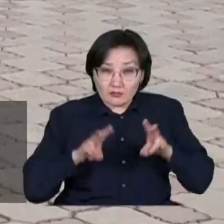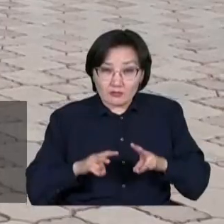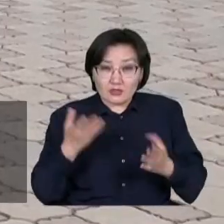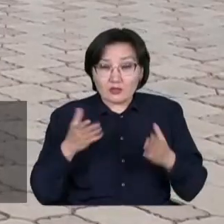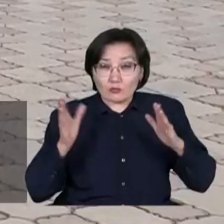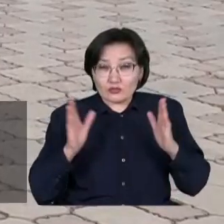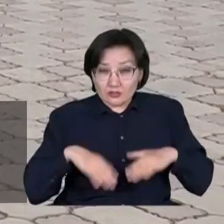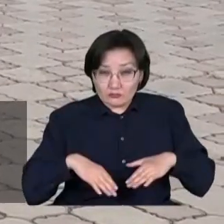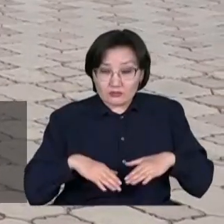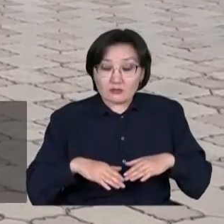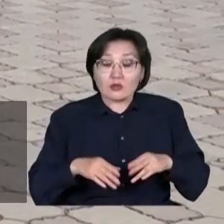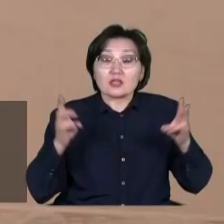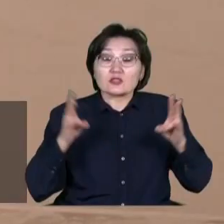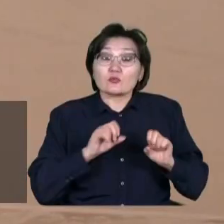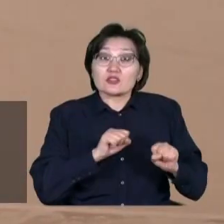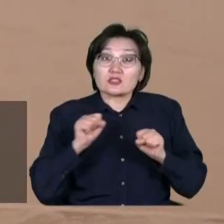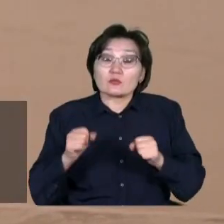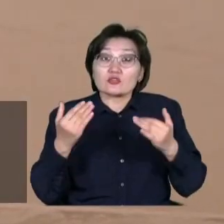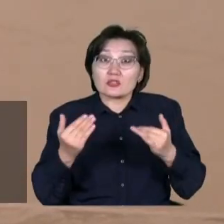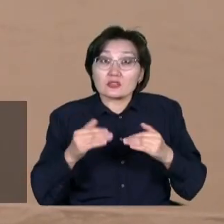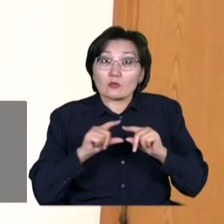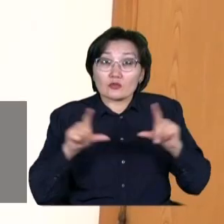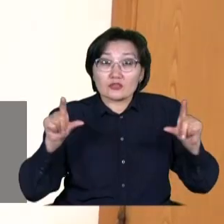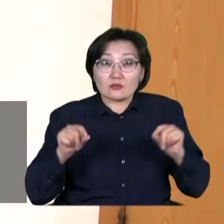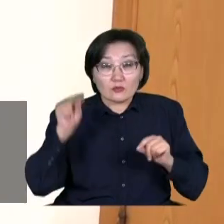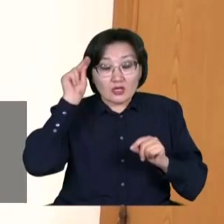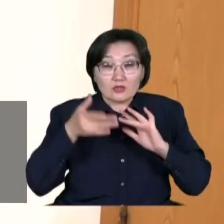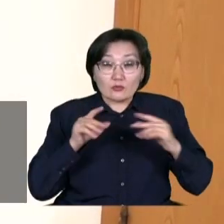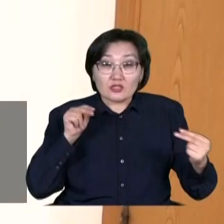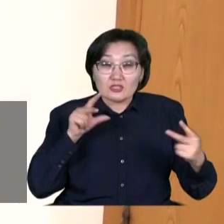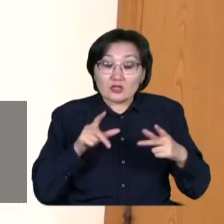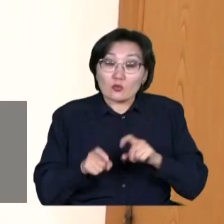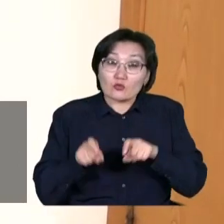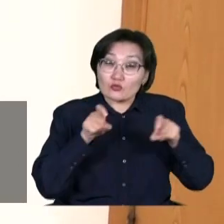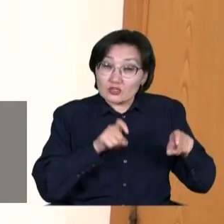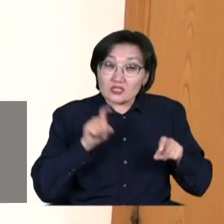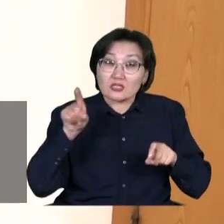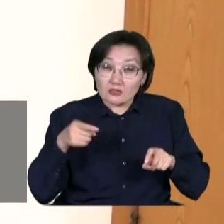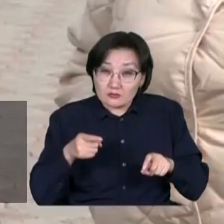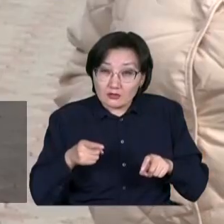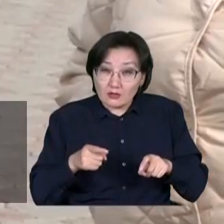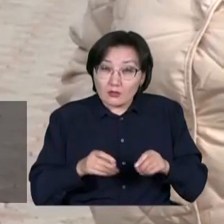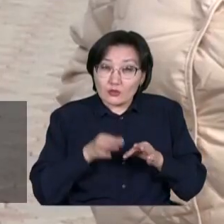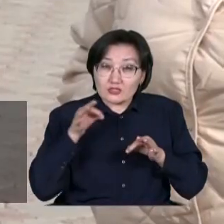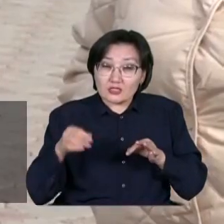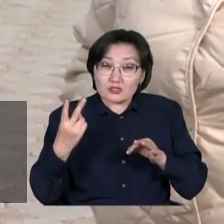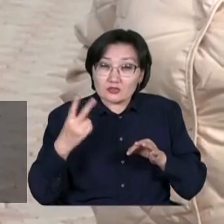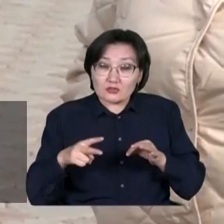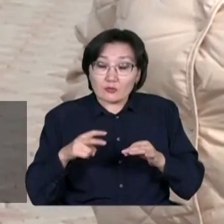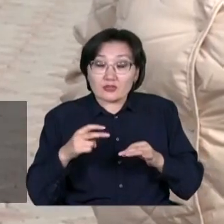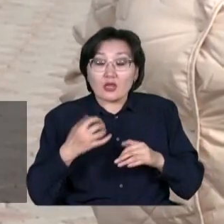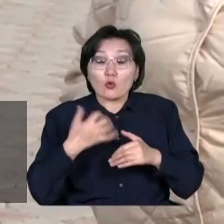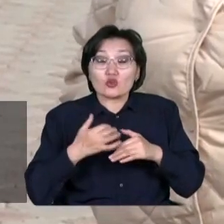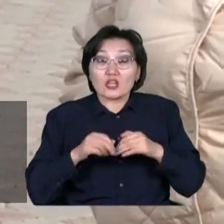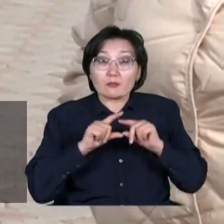құласа. Арызын айтқандар апаттың алдын алып, дәл қазір оқушыларды қашықтан оқуға көшірсе деп талап айтып қалды. Облыстың 20-шы орта